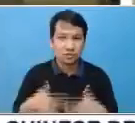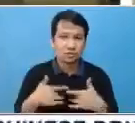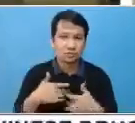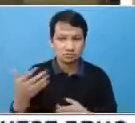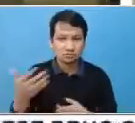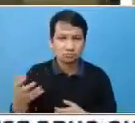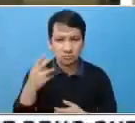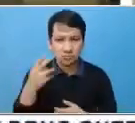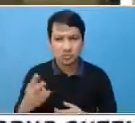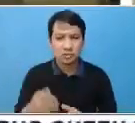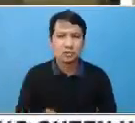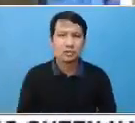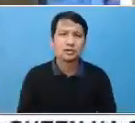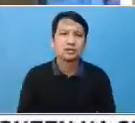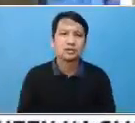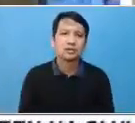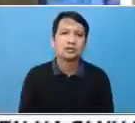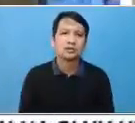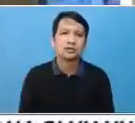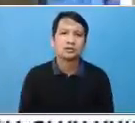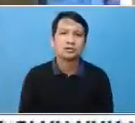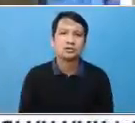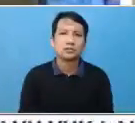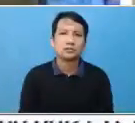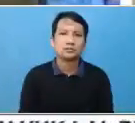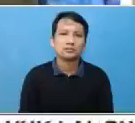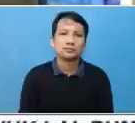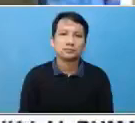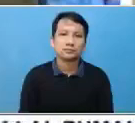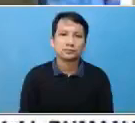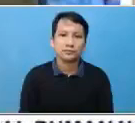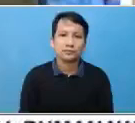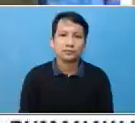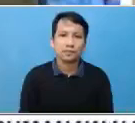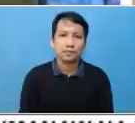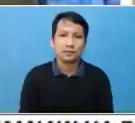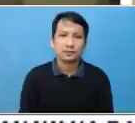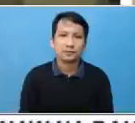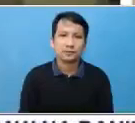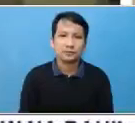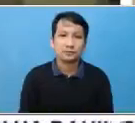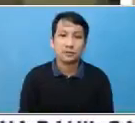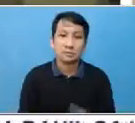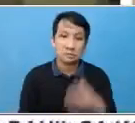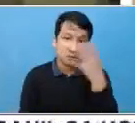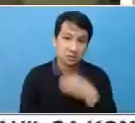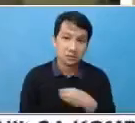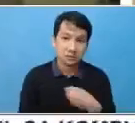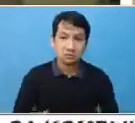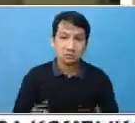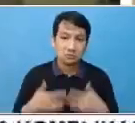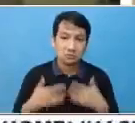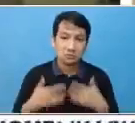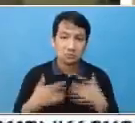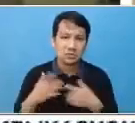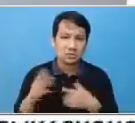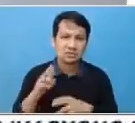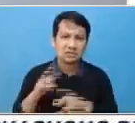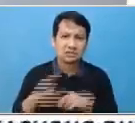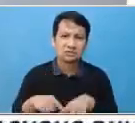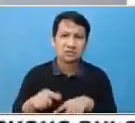1998, nagdadrive ako sa Moriones. Nakakita ako mga poster-poster ng politiko. Naisip ko, why